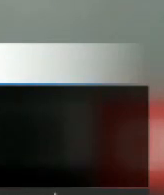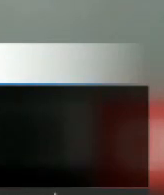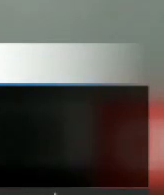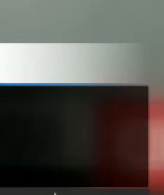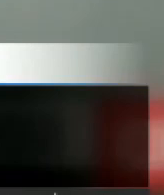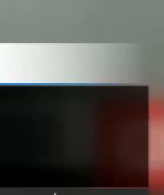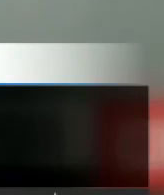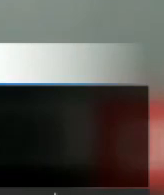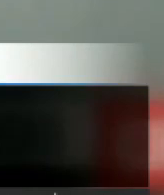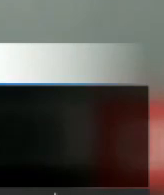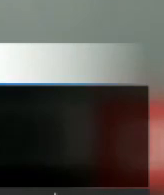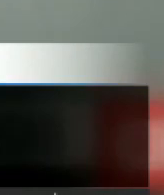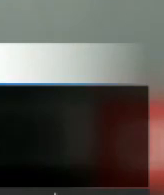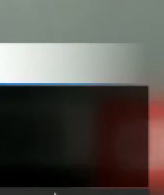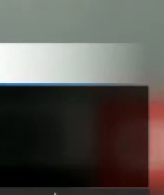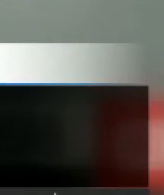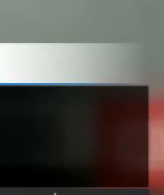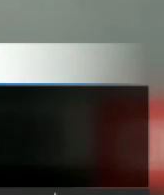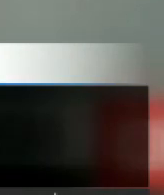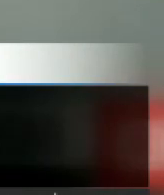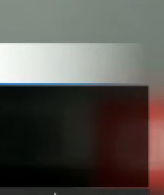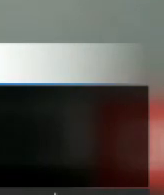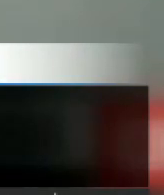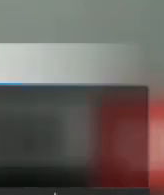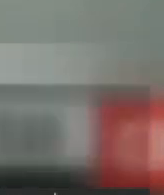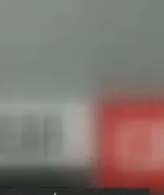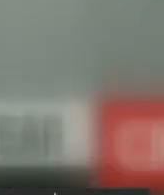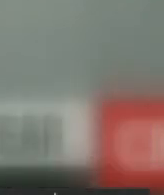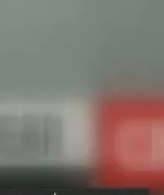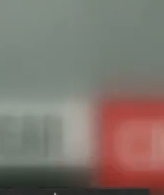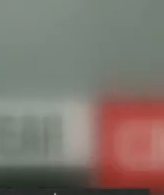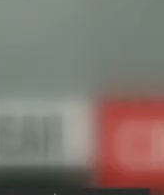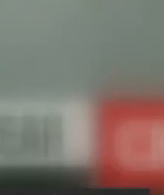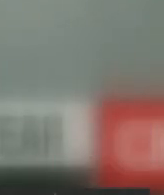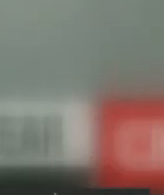have up to 50 million doses this year globally.